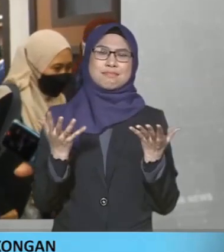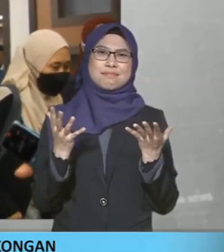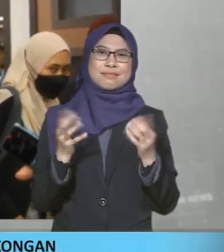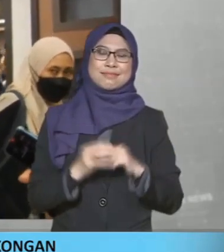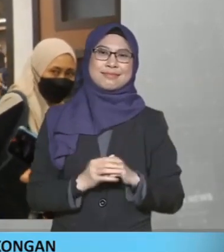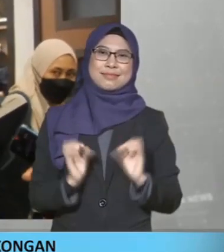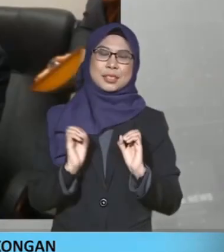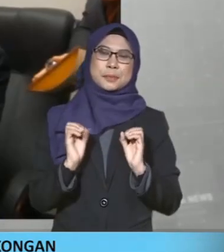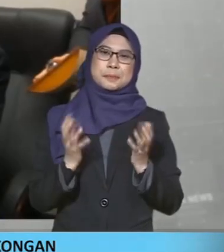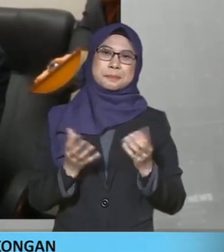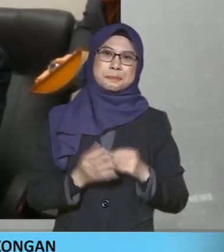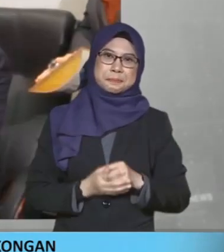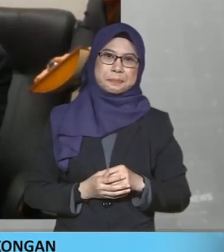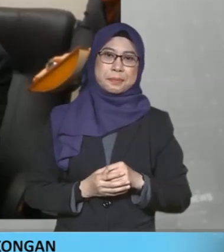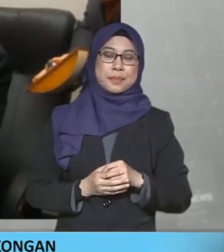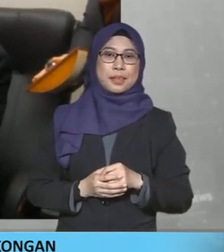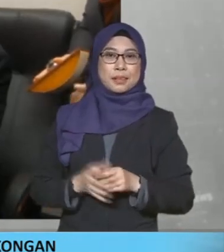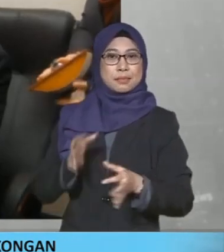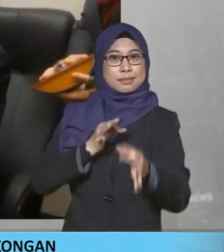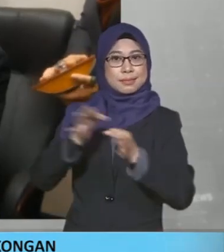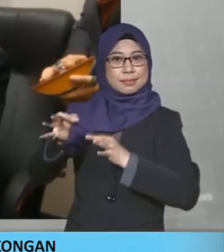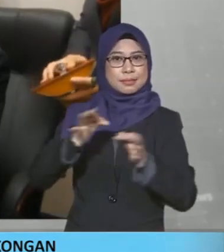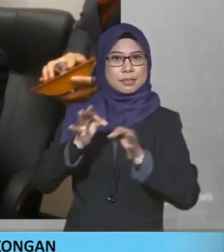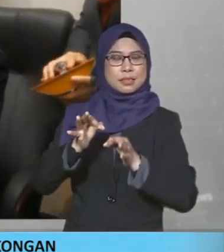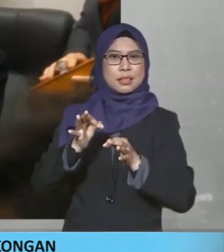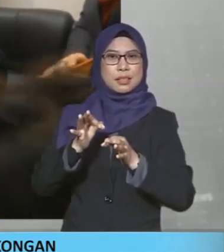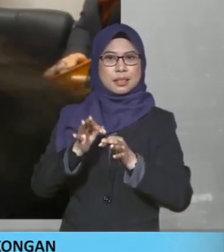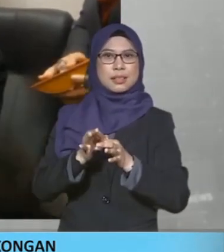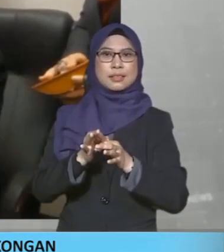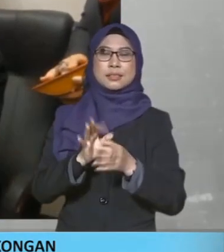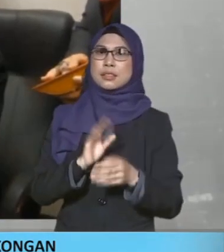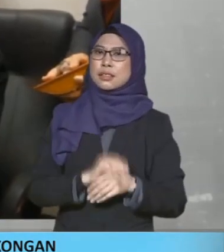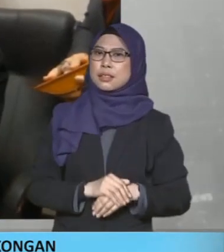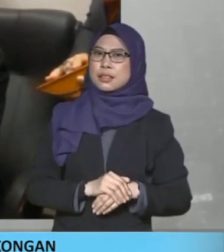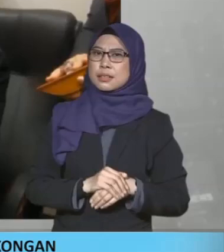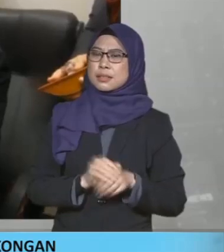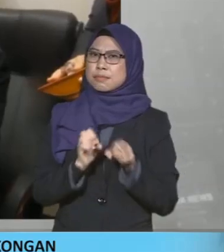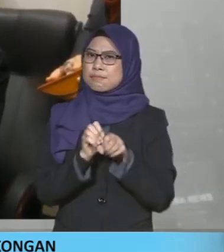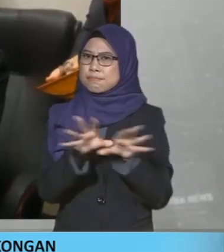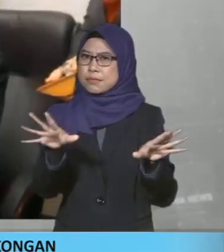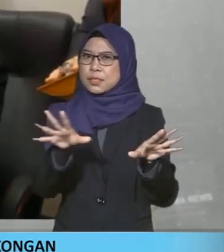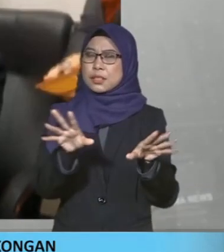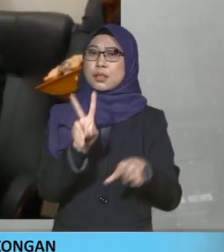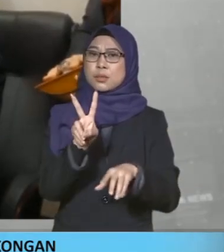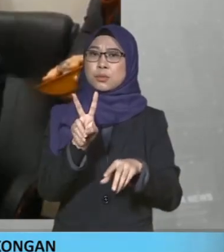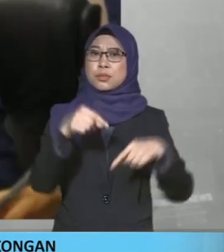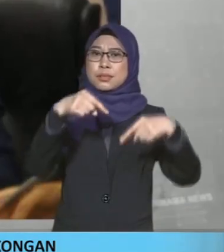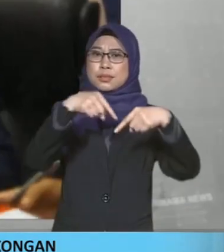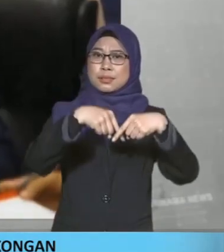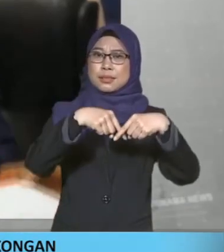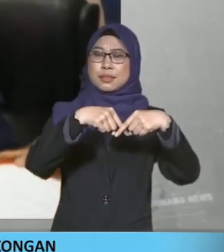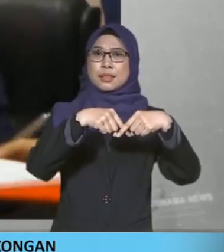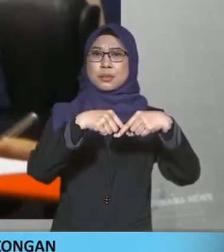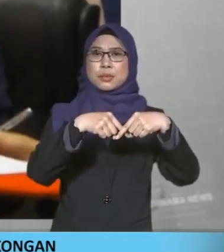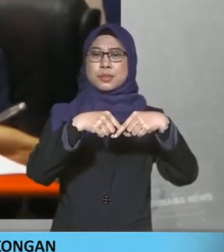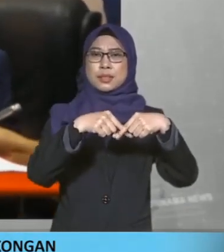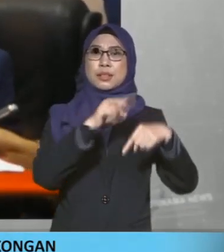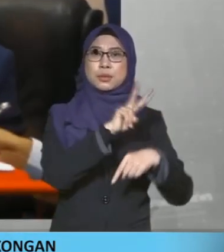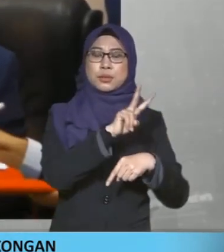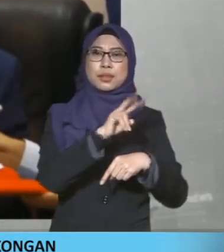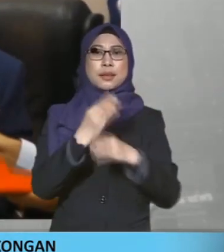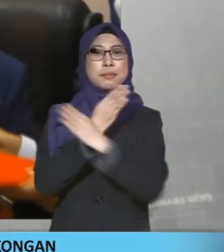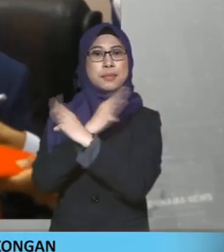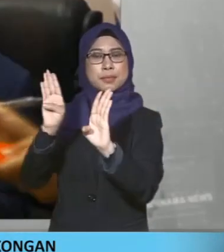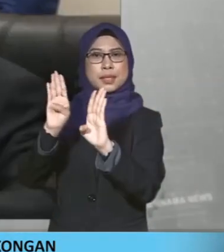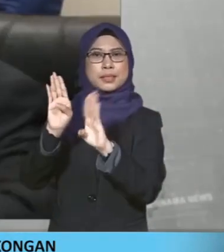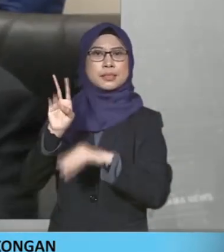Tak ada apa. Beliau diminta mengulas tangkap layar yang mendakwa dua adun UMNO dan dua adun bebas di Kedah akan